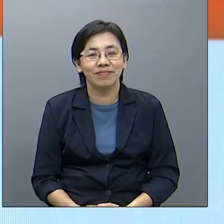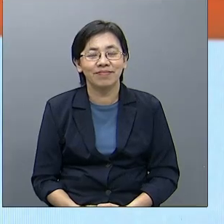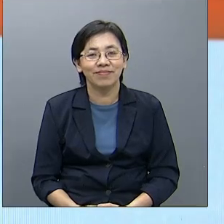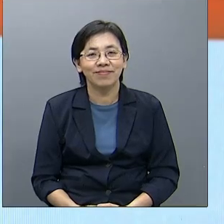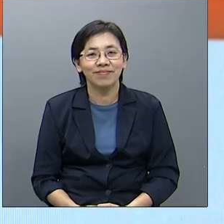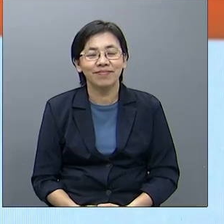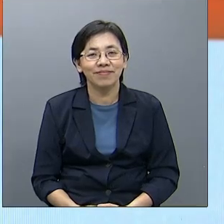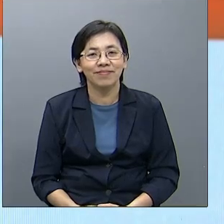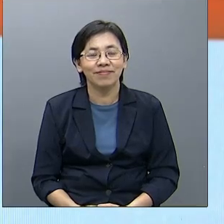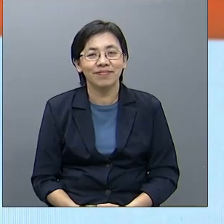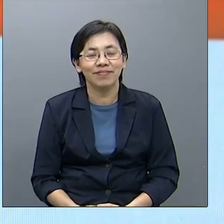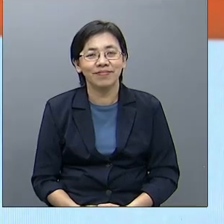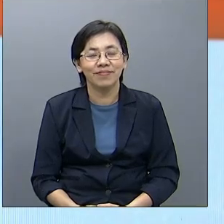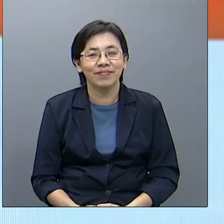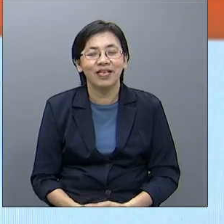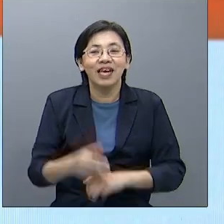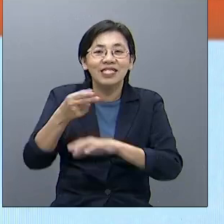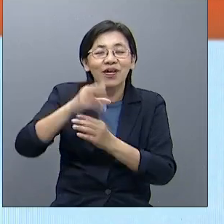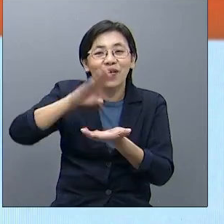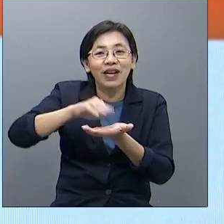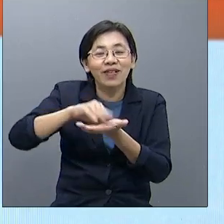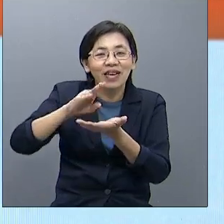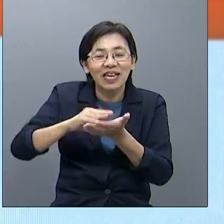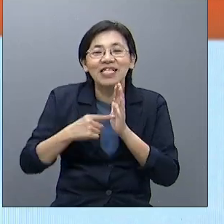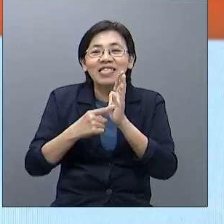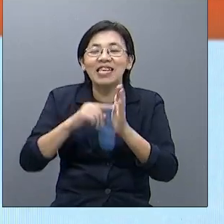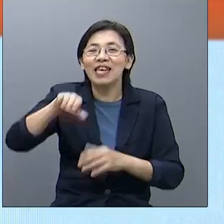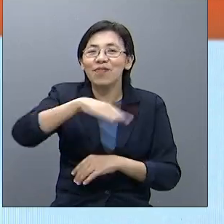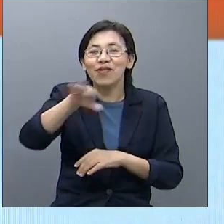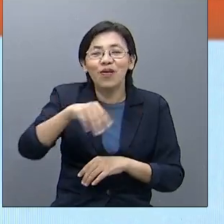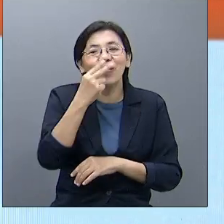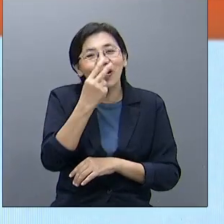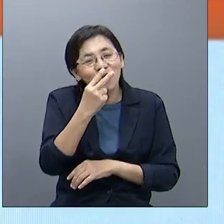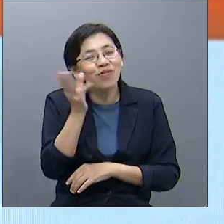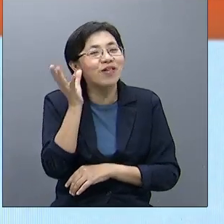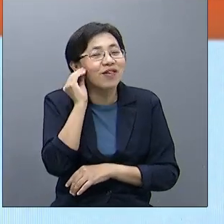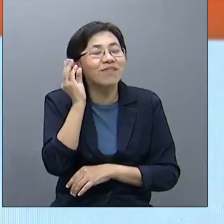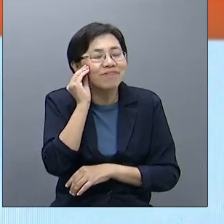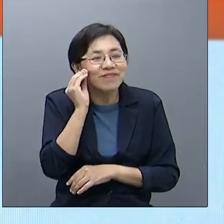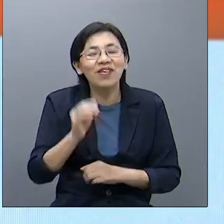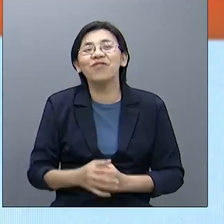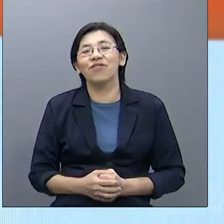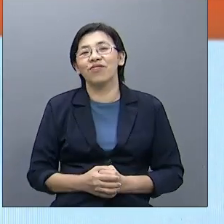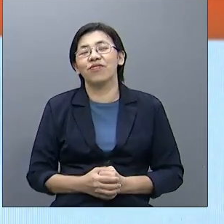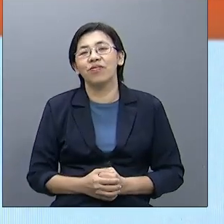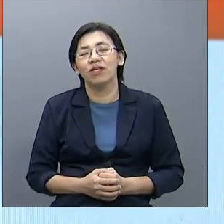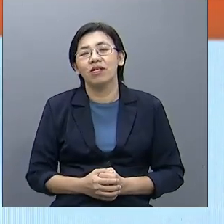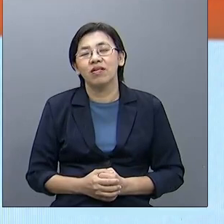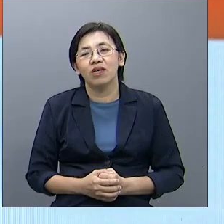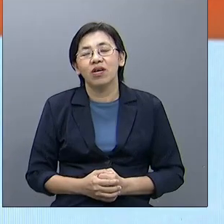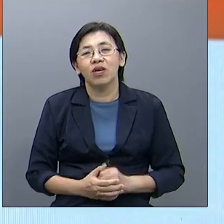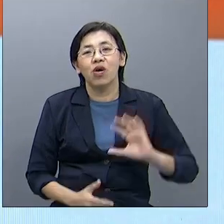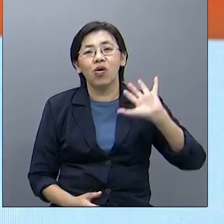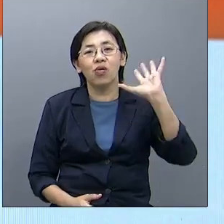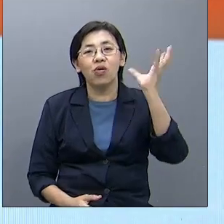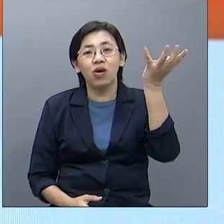และนี่ก็คือประมวลภาพความประทับใจที่นำมาให้คุณผู้ชมได้รับชมรับฟังกันอีกครั้งหนึ่งนะคะคุณผู้ชมคะต้องบอกว่าโลกใบนี้เนี่ยไ